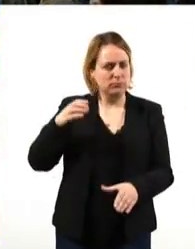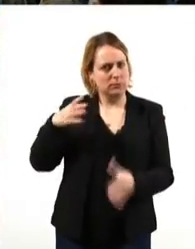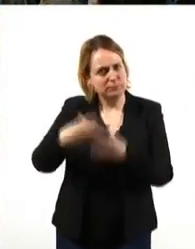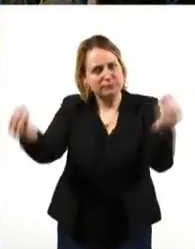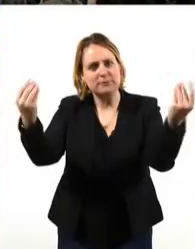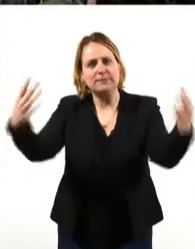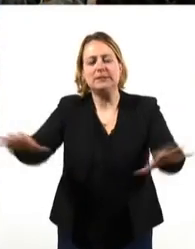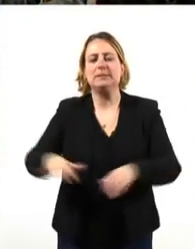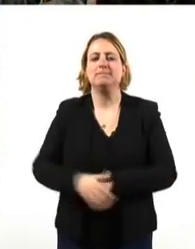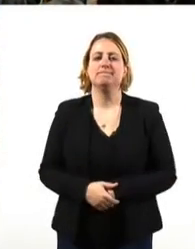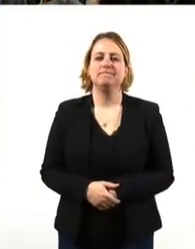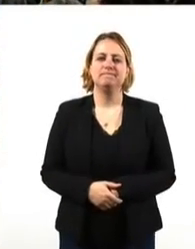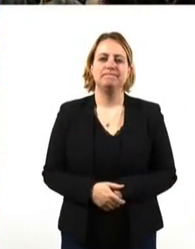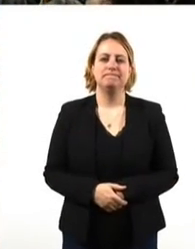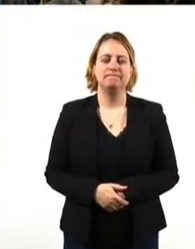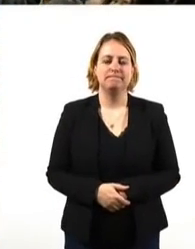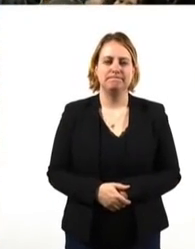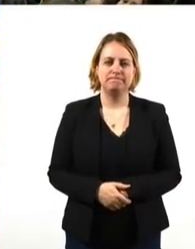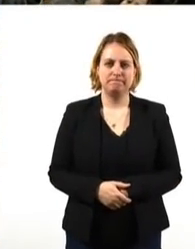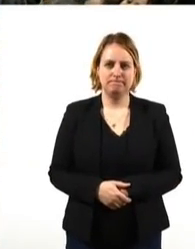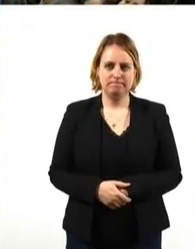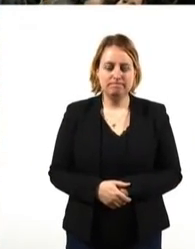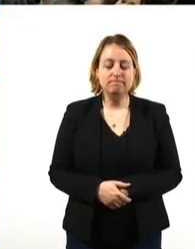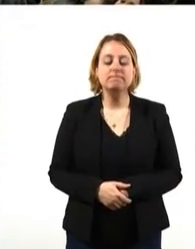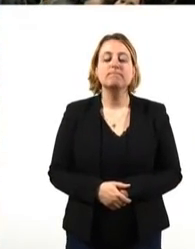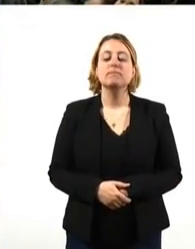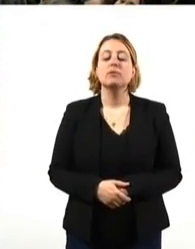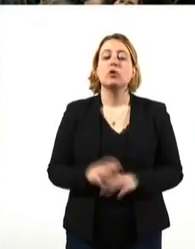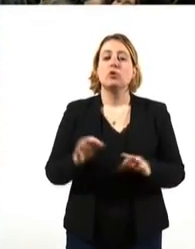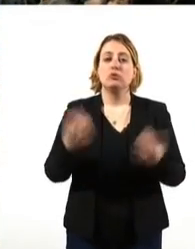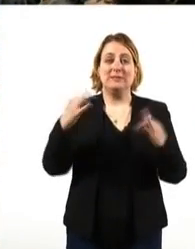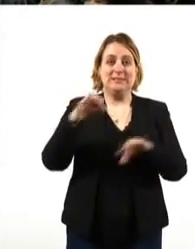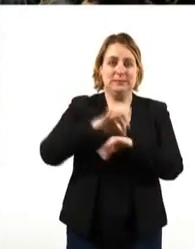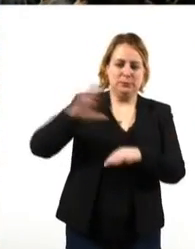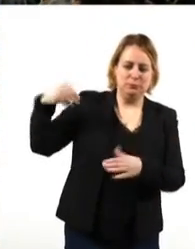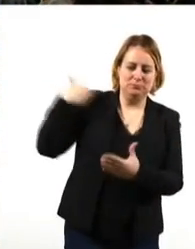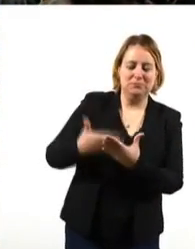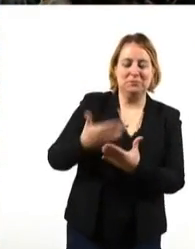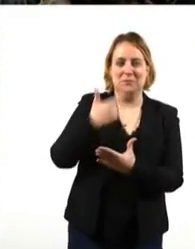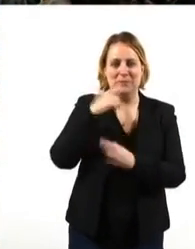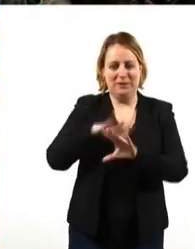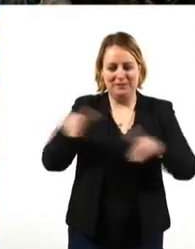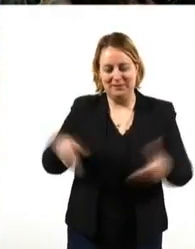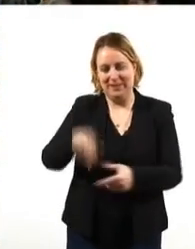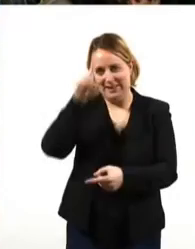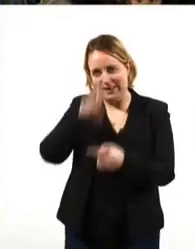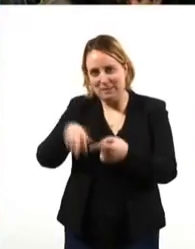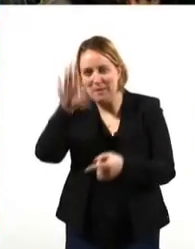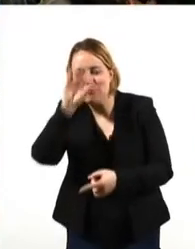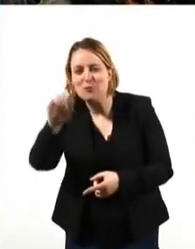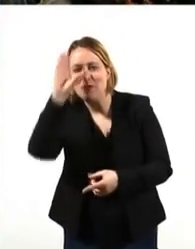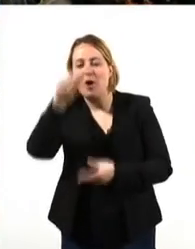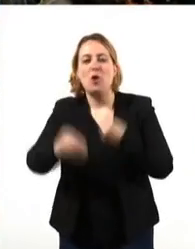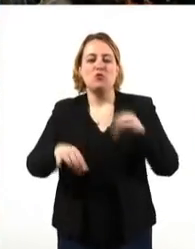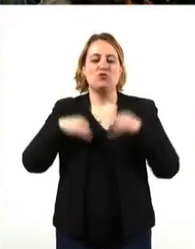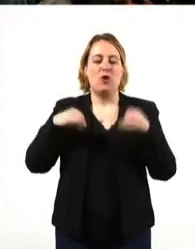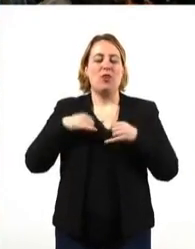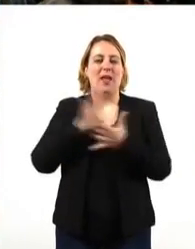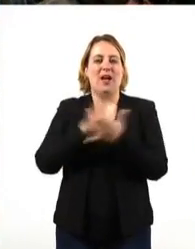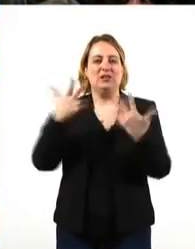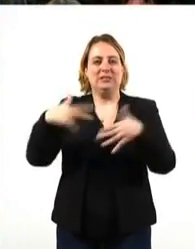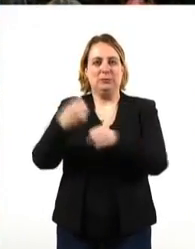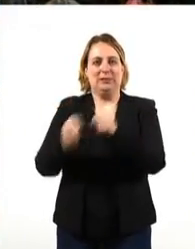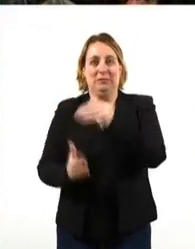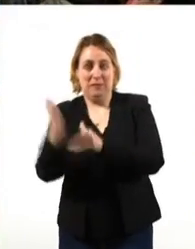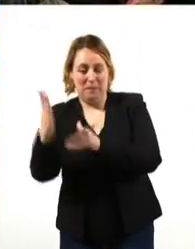Merci beaucoup Étienne. Alors ça fait 10 minutes qu'on parle pas mal des étudiants ou des jeunes qui ont dépassé l'âge de 18 ans. Je crois que sur ta